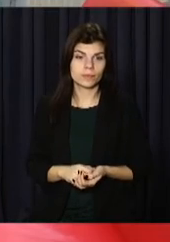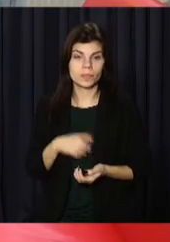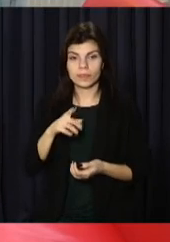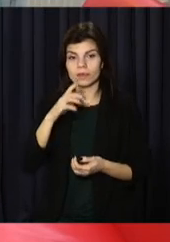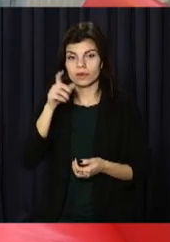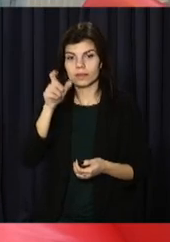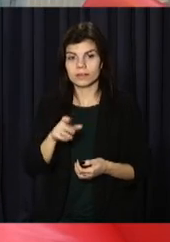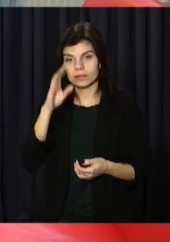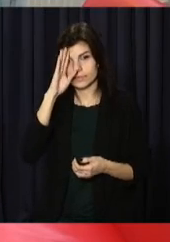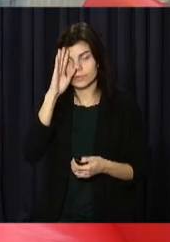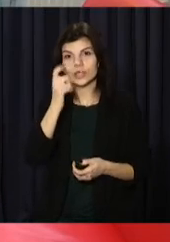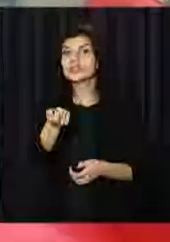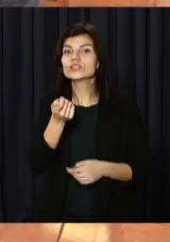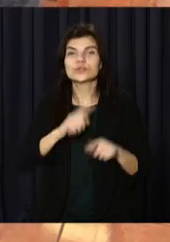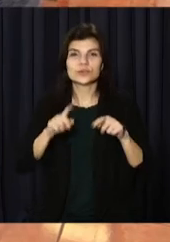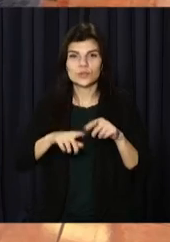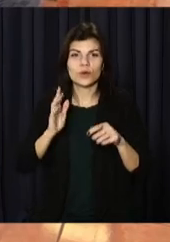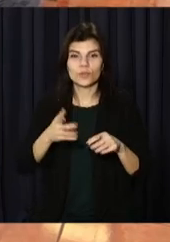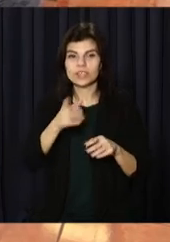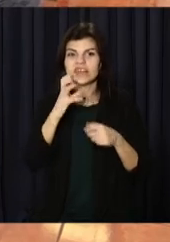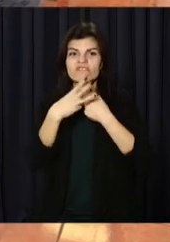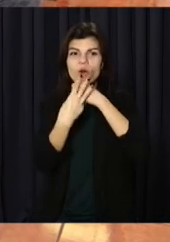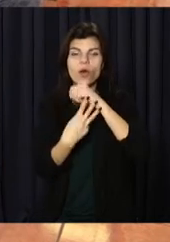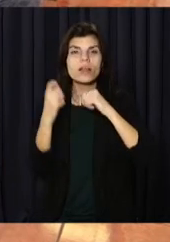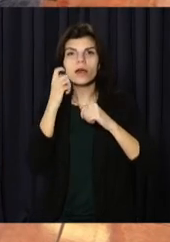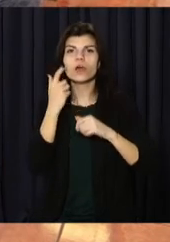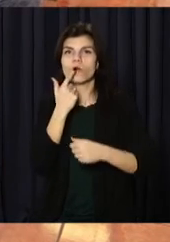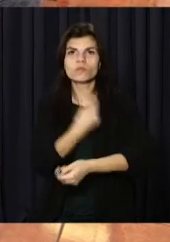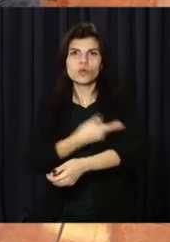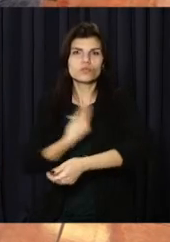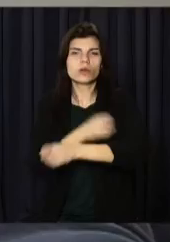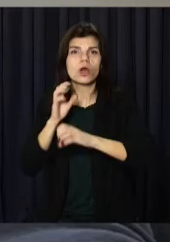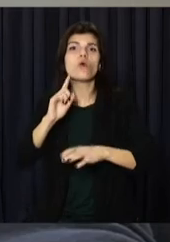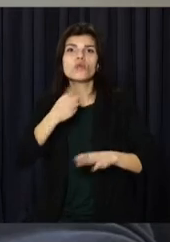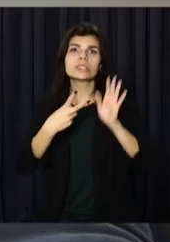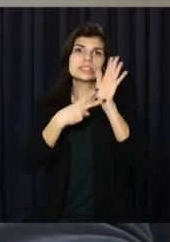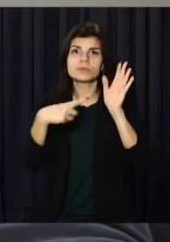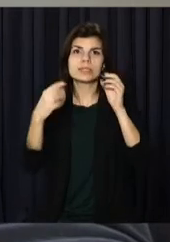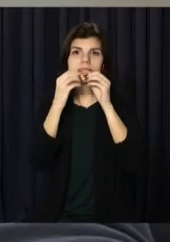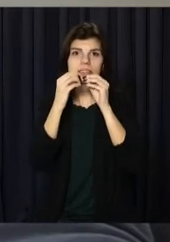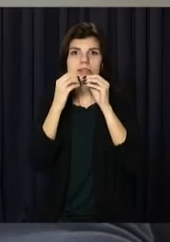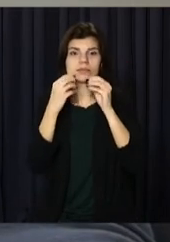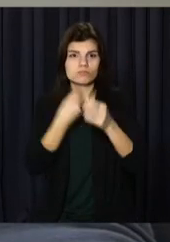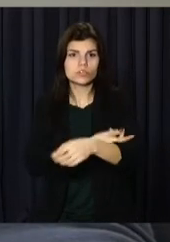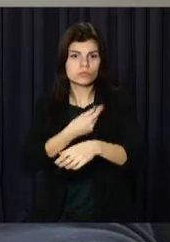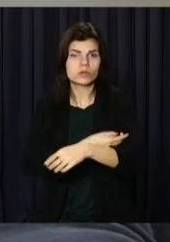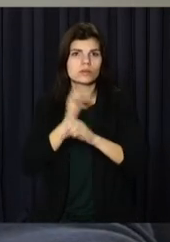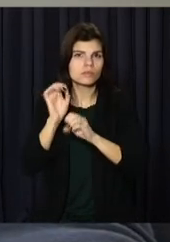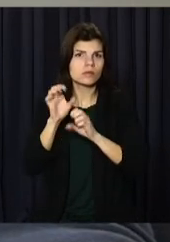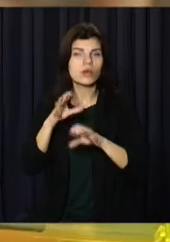Володимир – за крок від звання почесного донора. Кров здає з 18 років. У молодості за рік мав від 7 до 10 донацій. Активним був